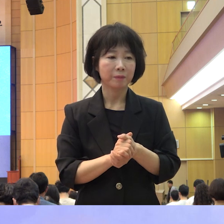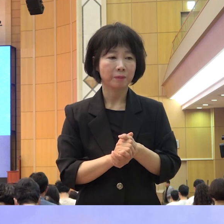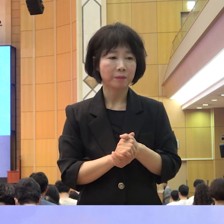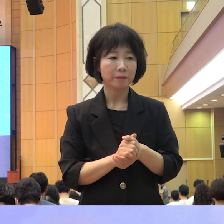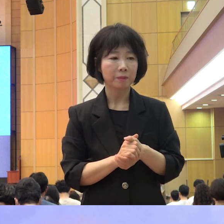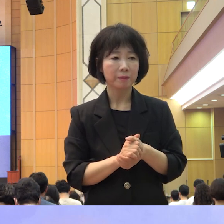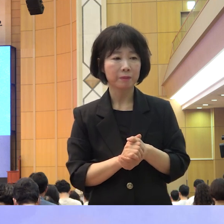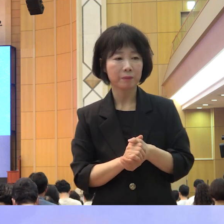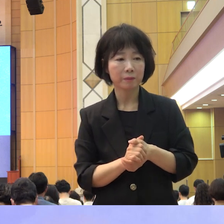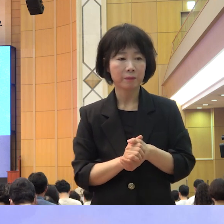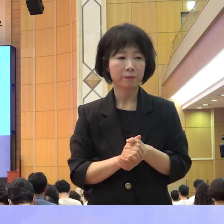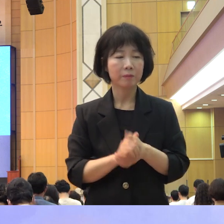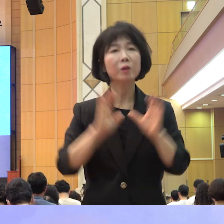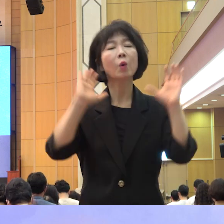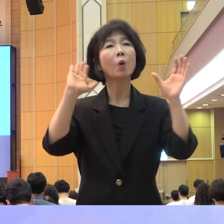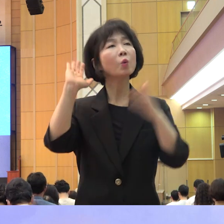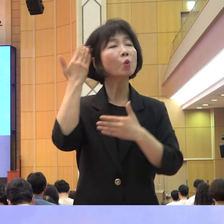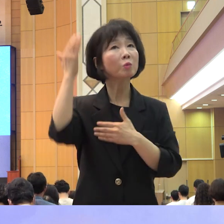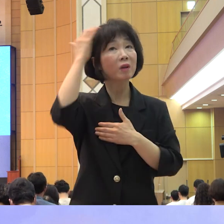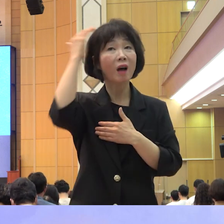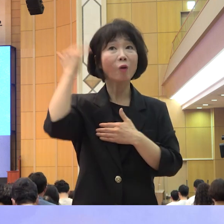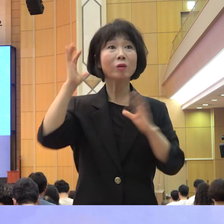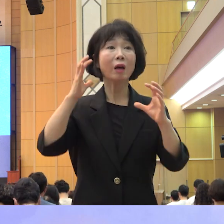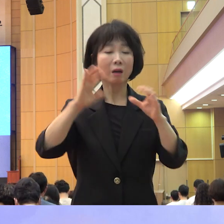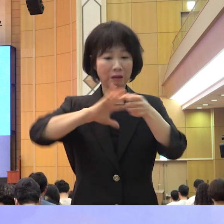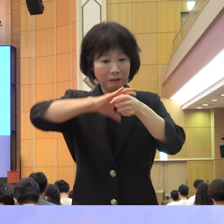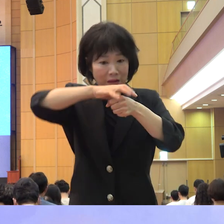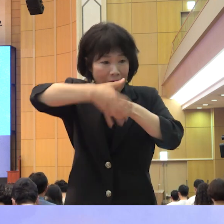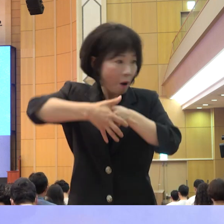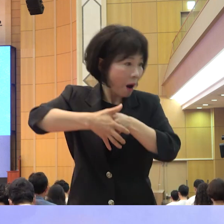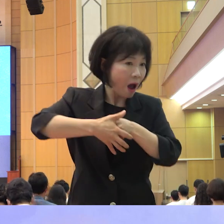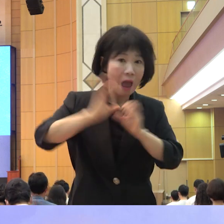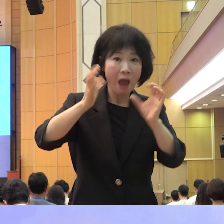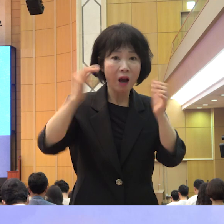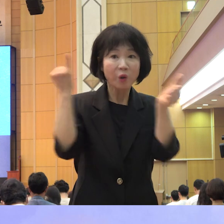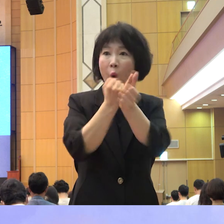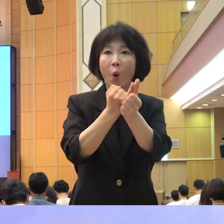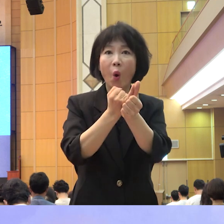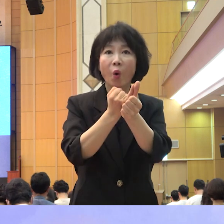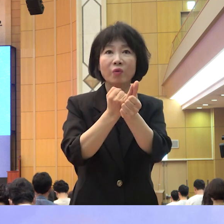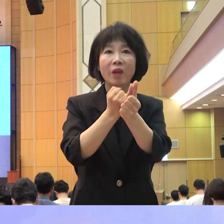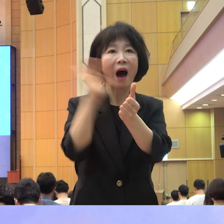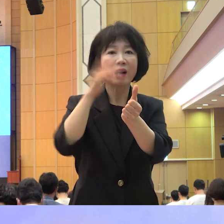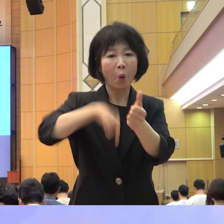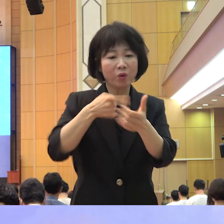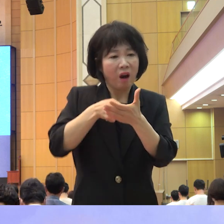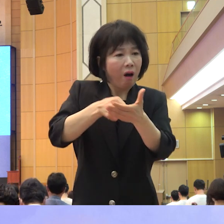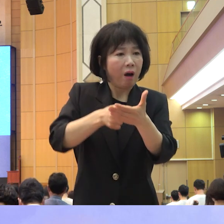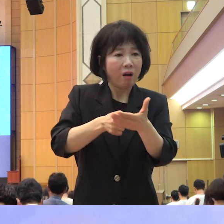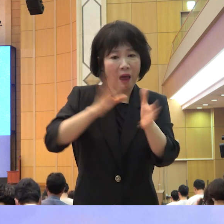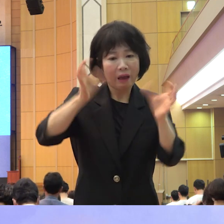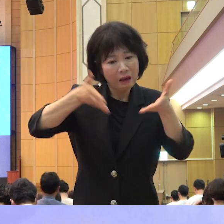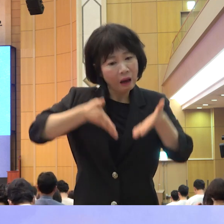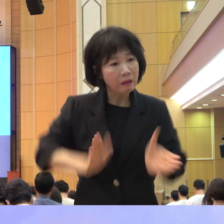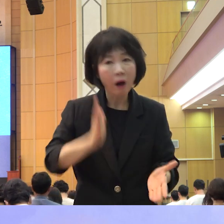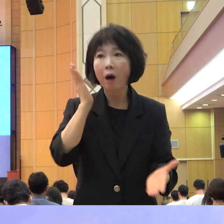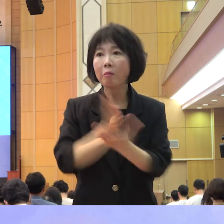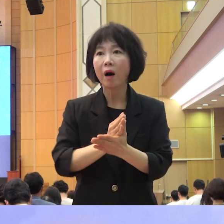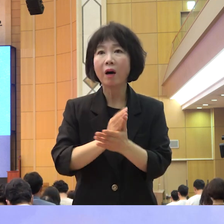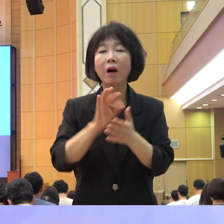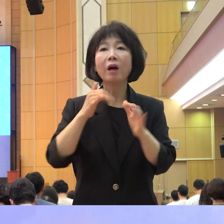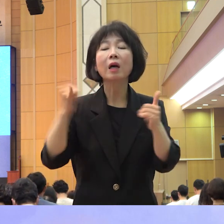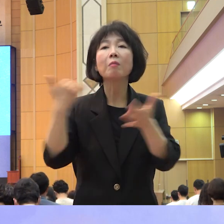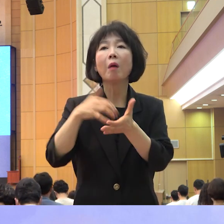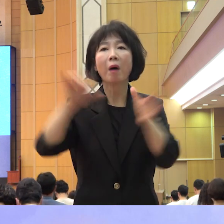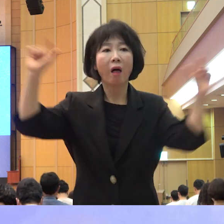요즘에 나라에서는 전 세계적으로 출산율이 저조하고 인구가 많이 감소하고